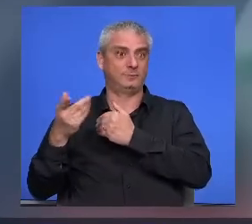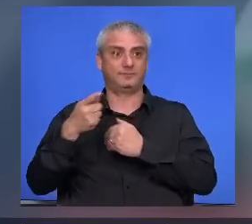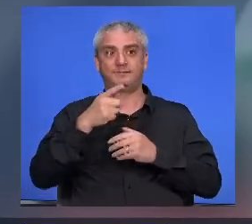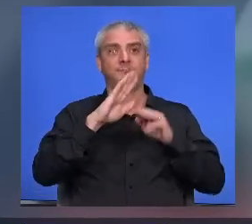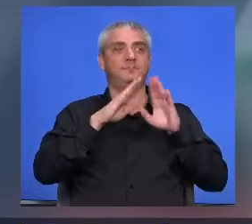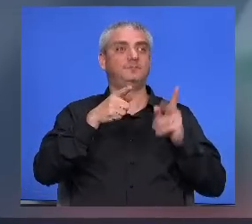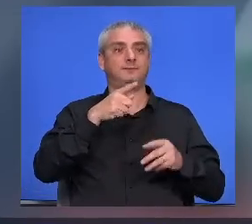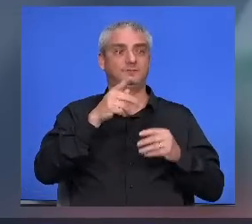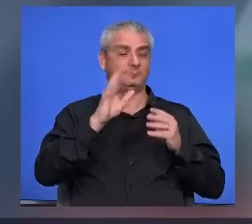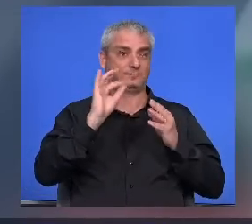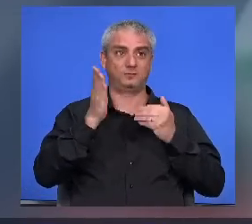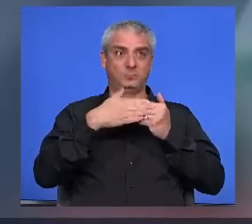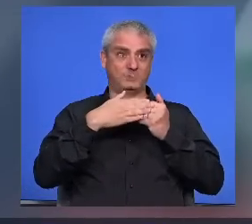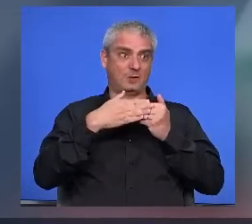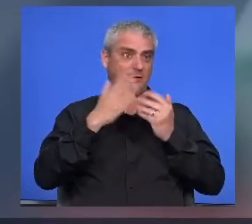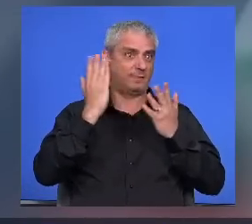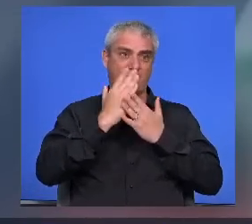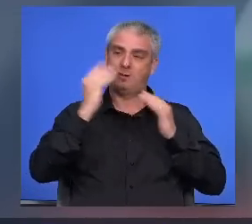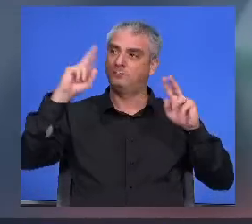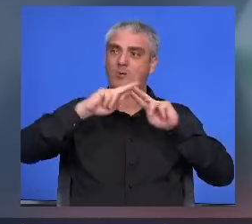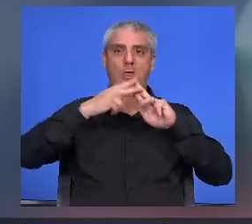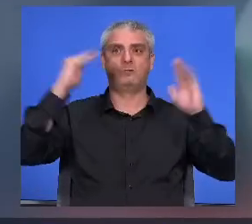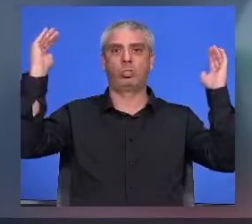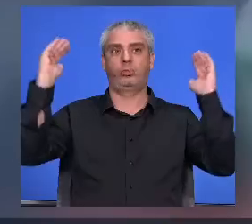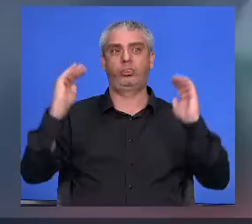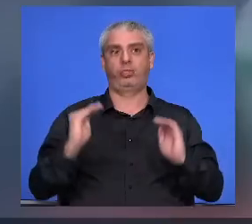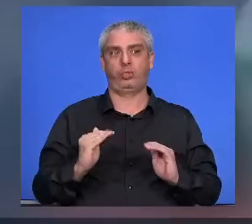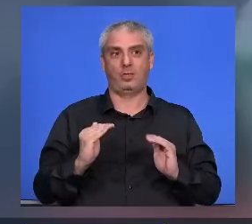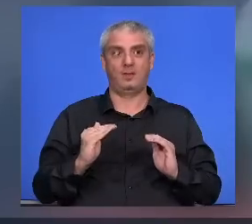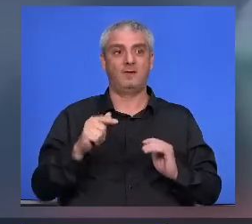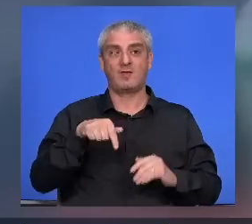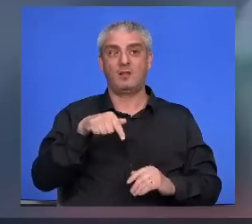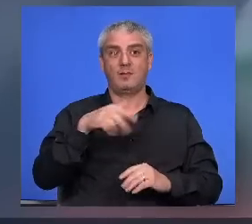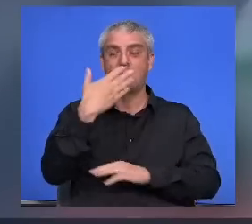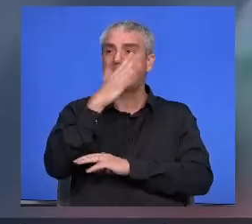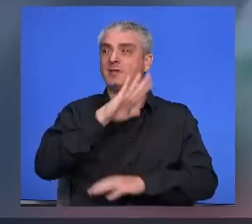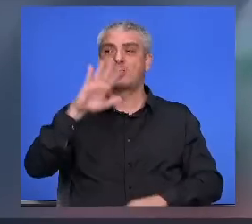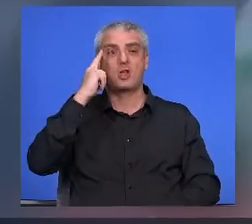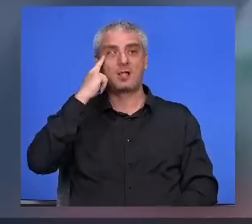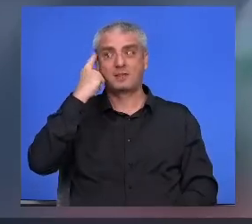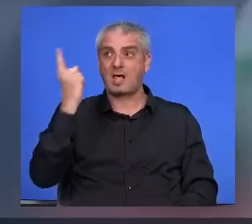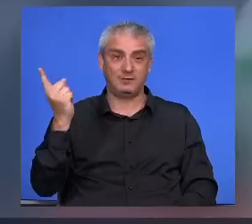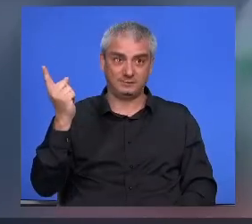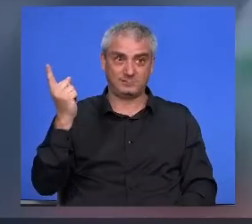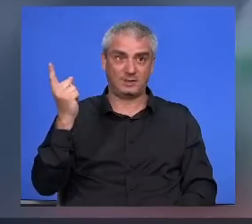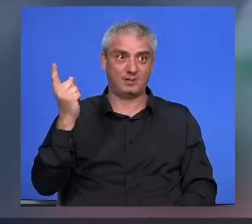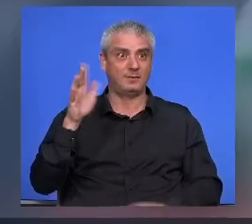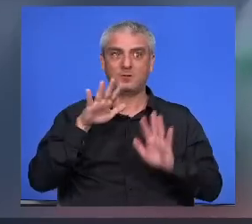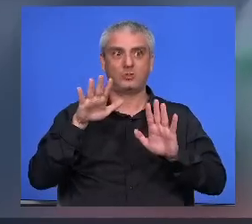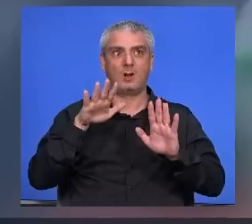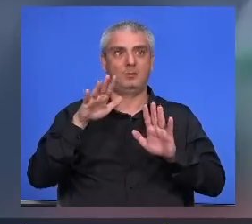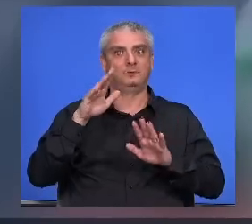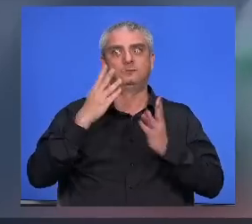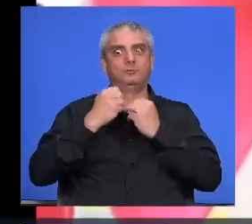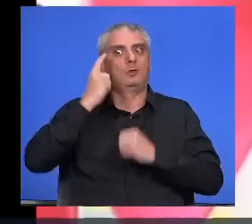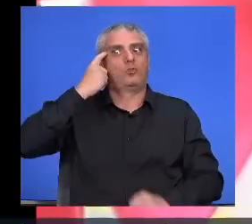of marriage has suffered a decline across the world, but it is here in the aging societies of Asia where it's got governments and